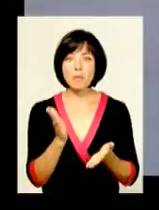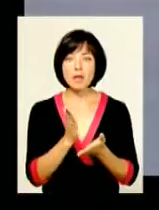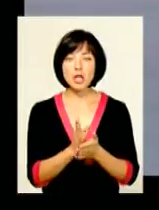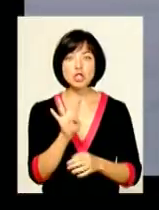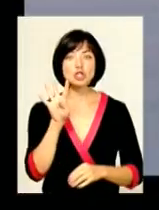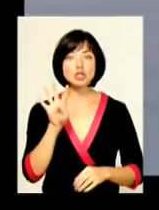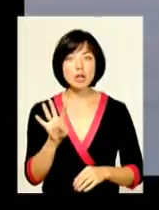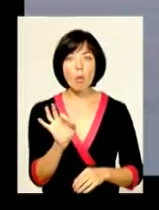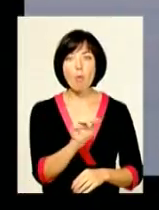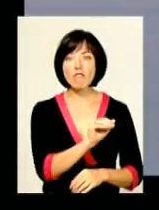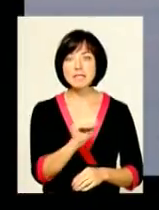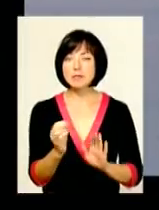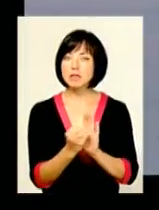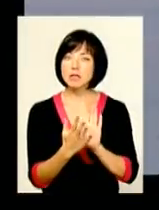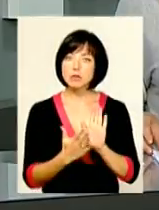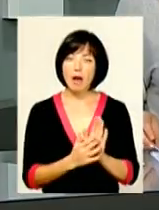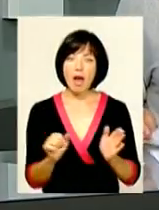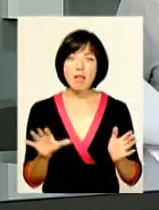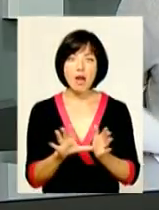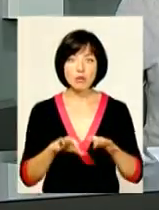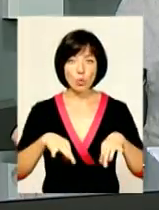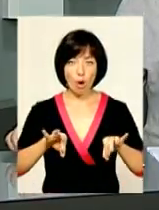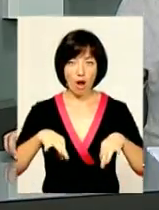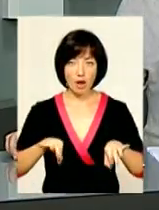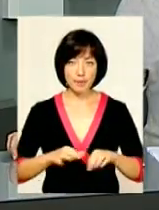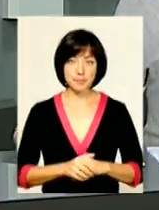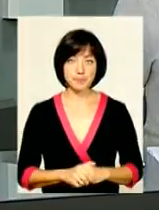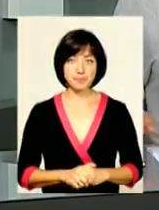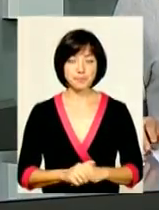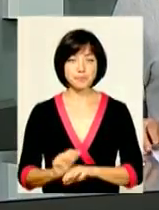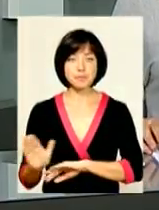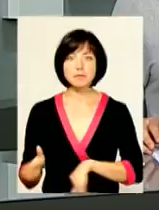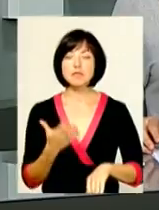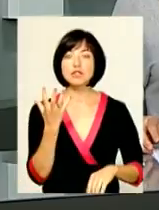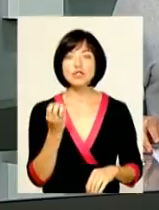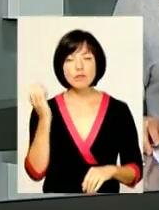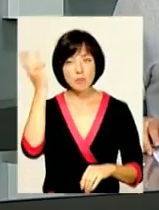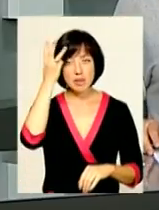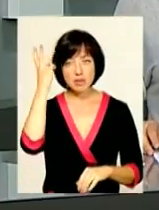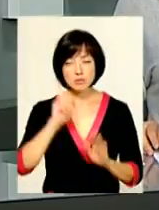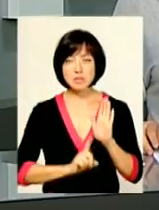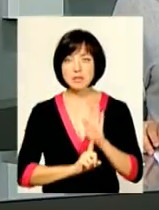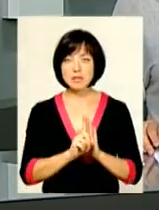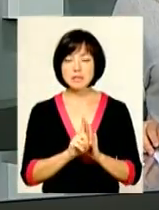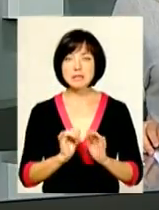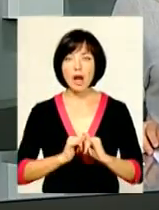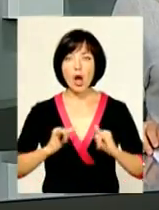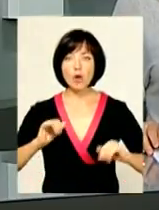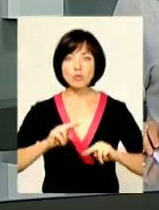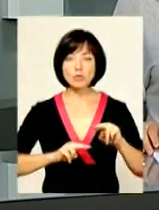лише 4 офіційно зареєстрованих електрокари. А ще в обласному центрі взялися за